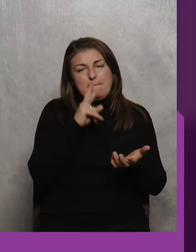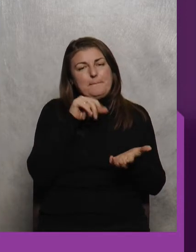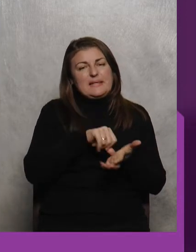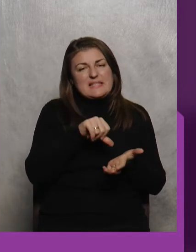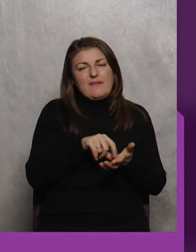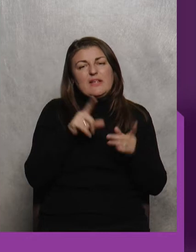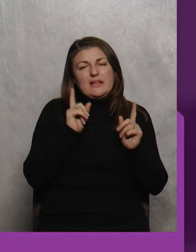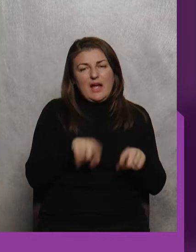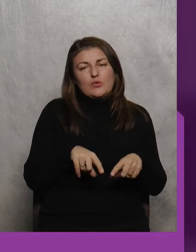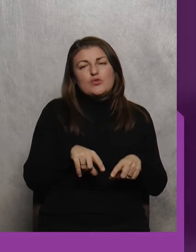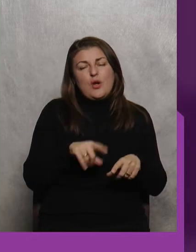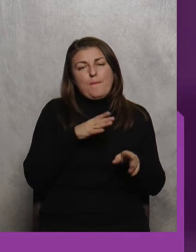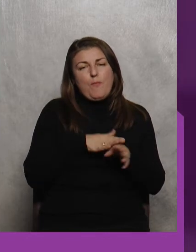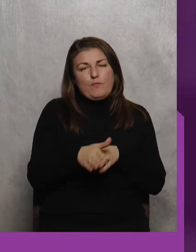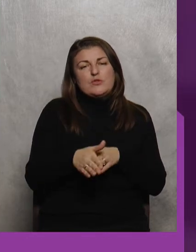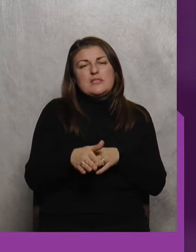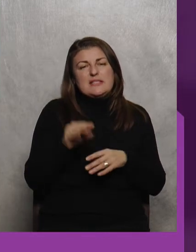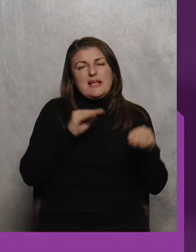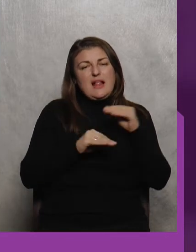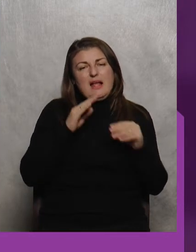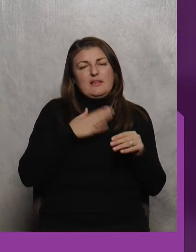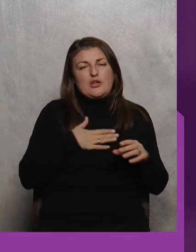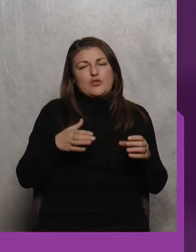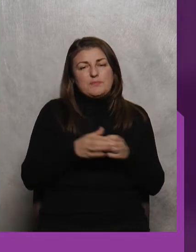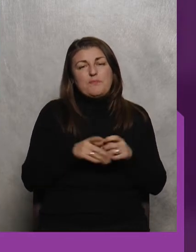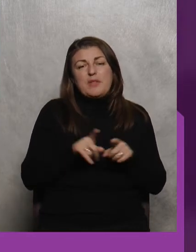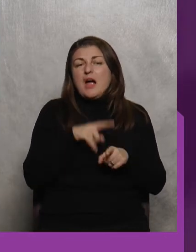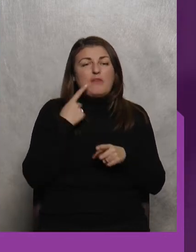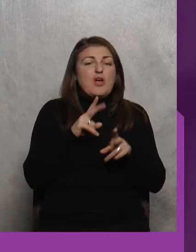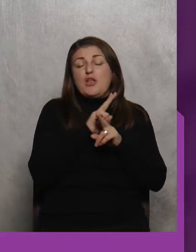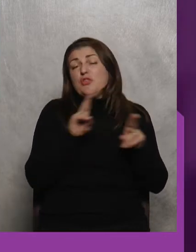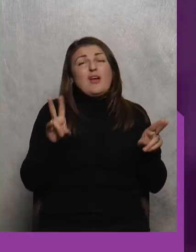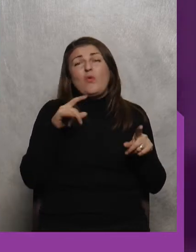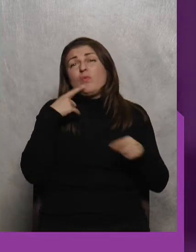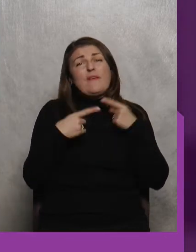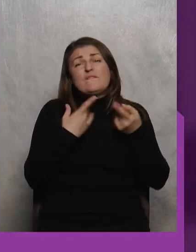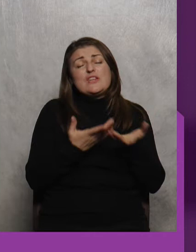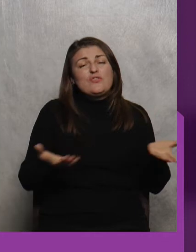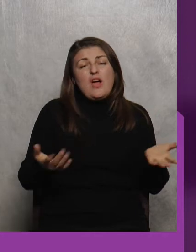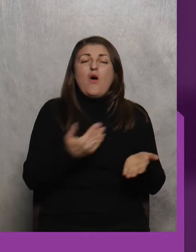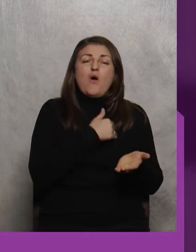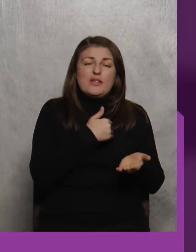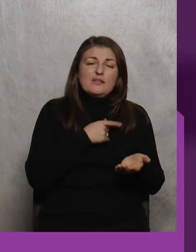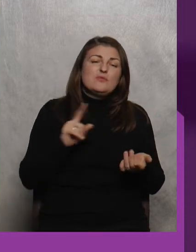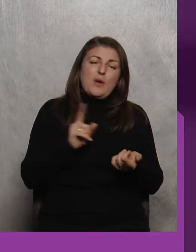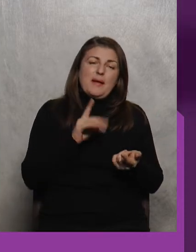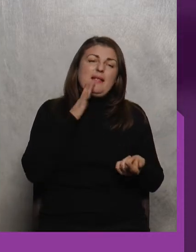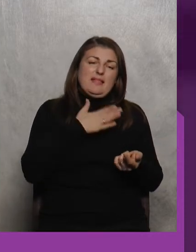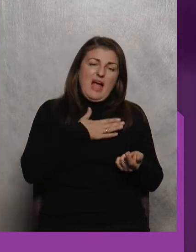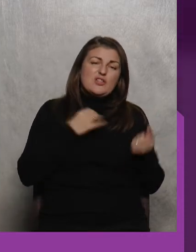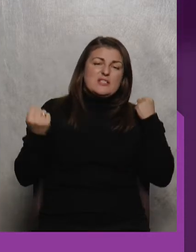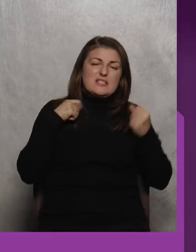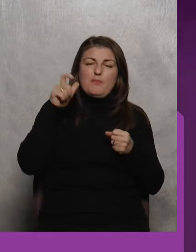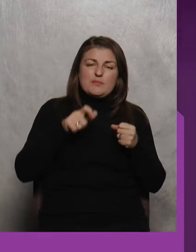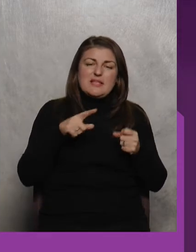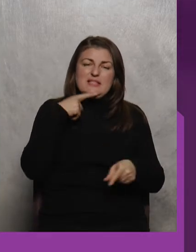представити також повний склад нашої збірної. Ну, як то кажуть, ніхто не вічний. Хотілося б, щоб наші